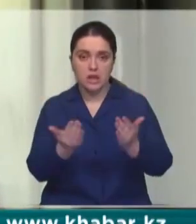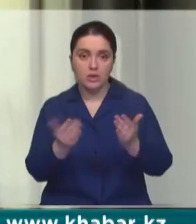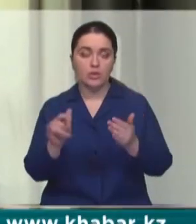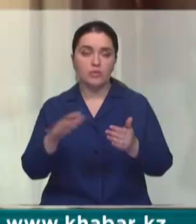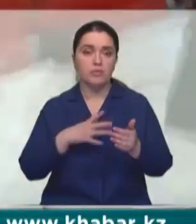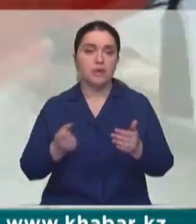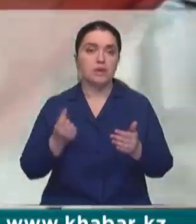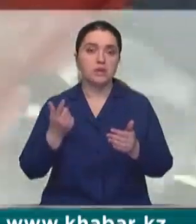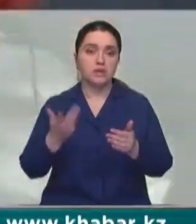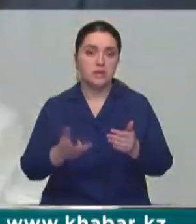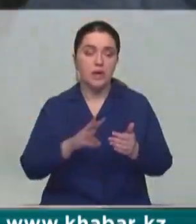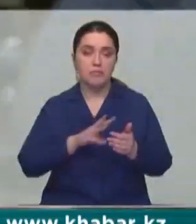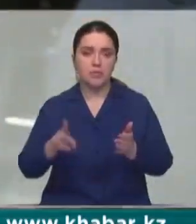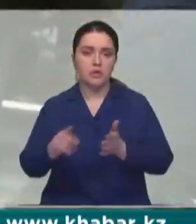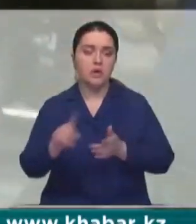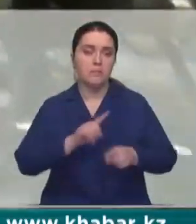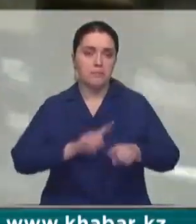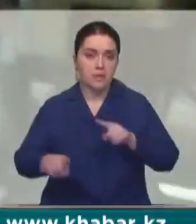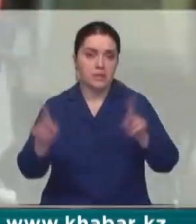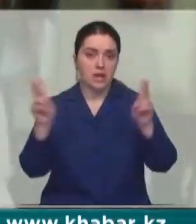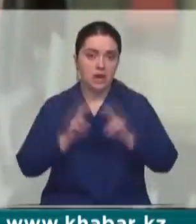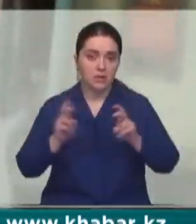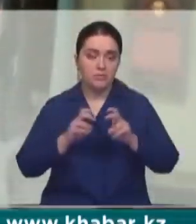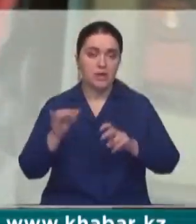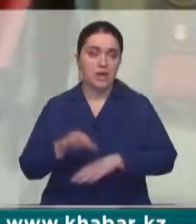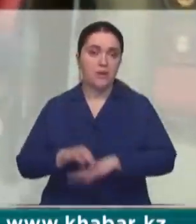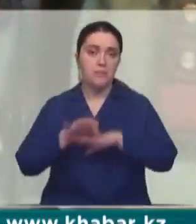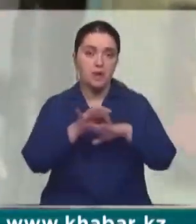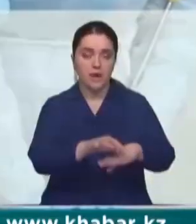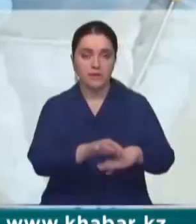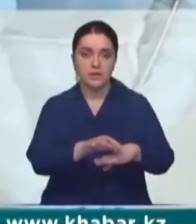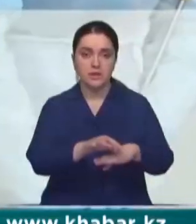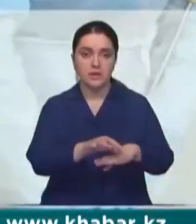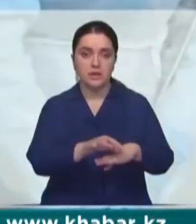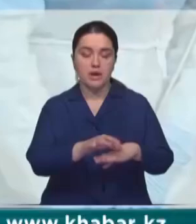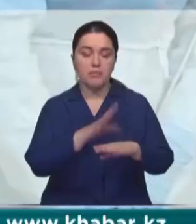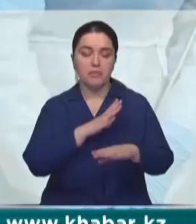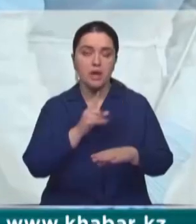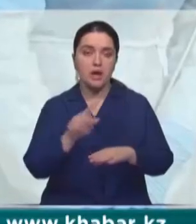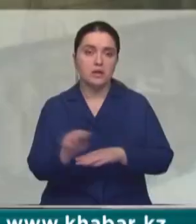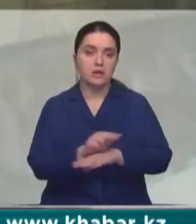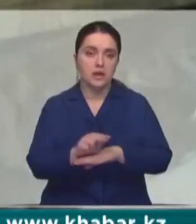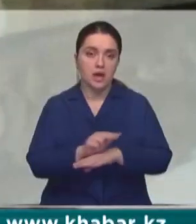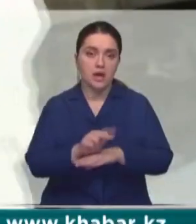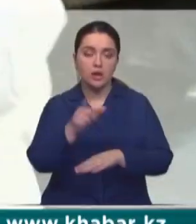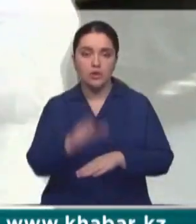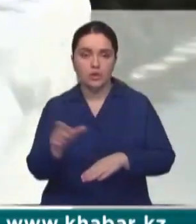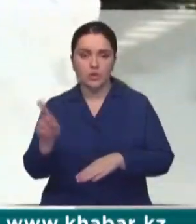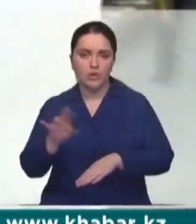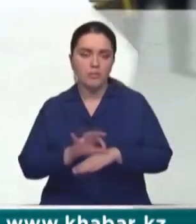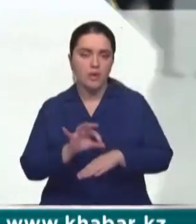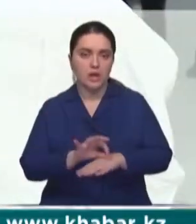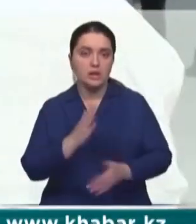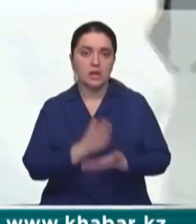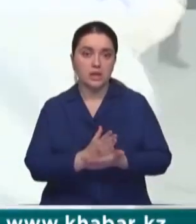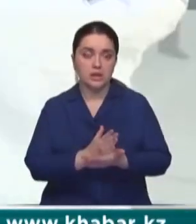всего несколько минут. Его быстро осмотрели и повезли в ту больницу, которая была определена как карантинная зона для людей с подозрением на